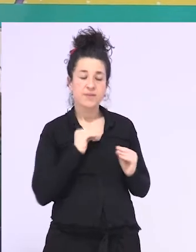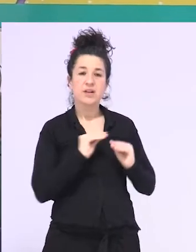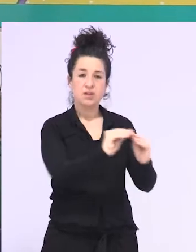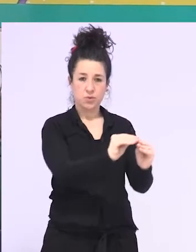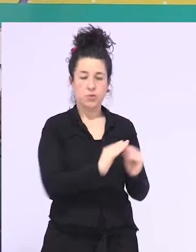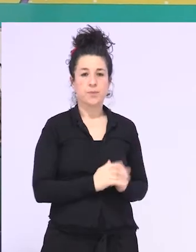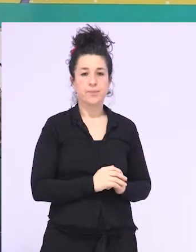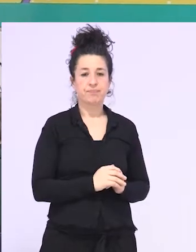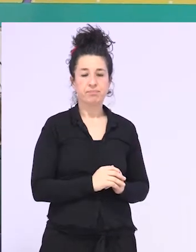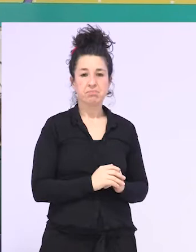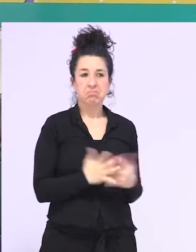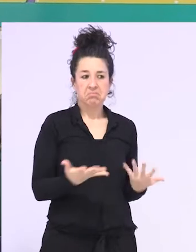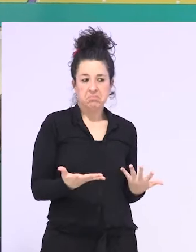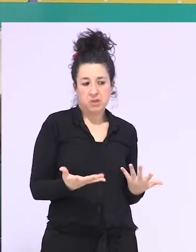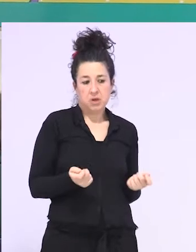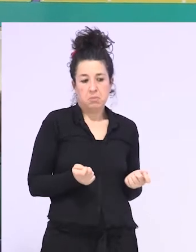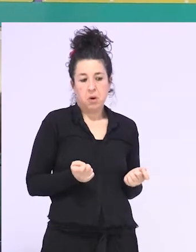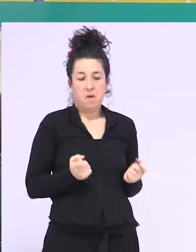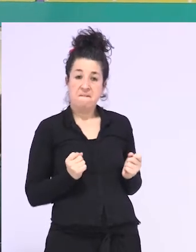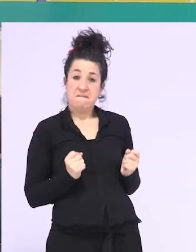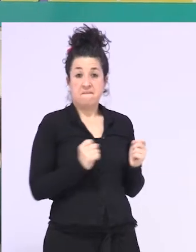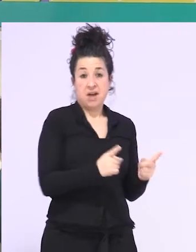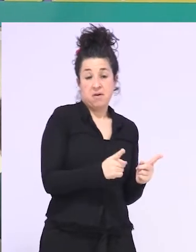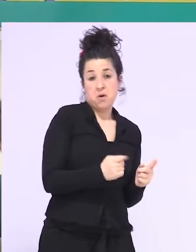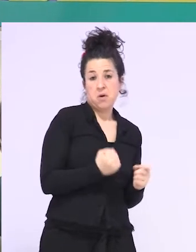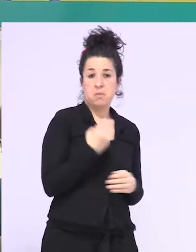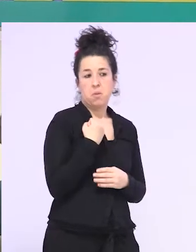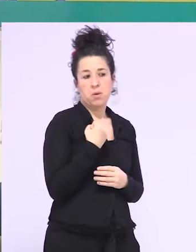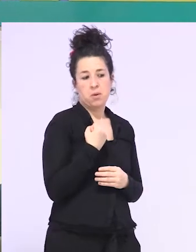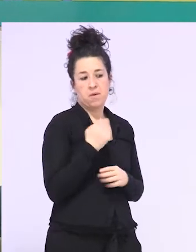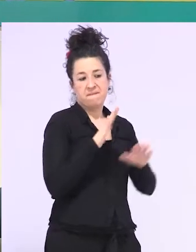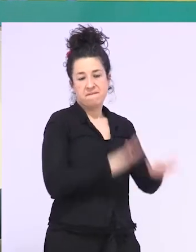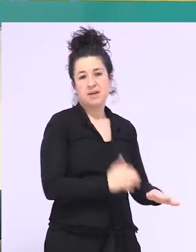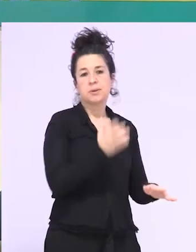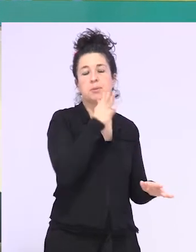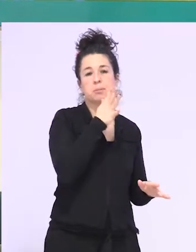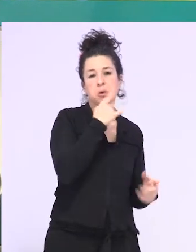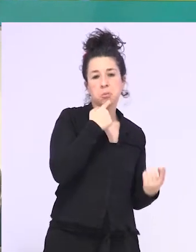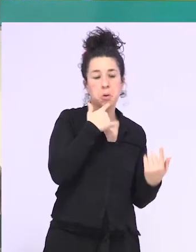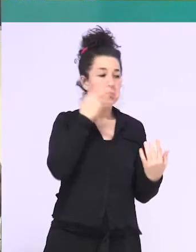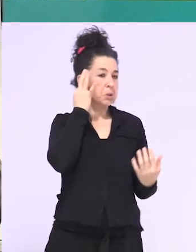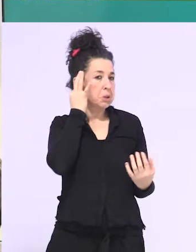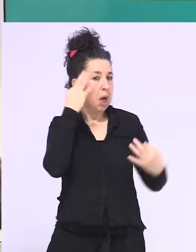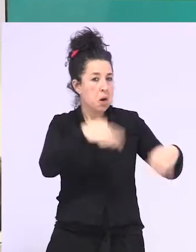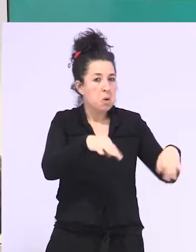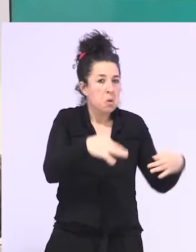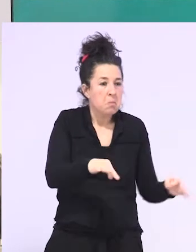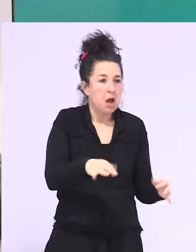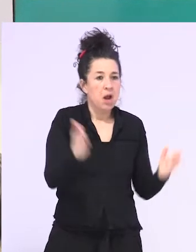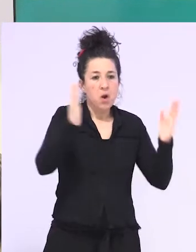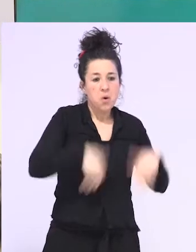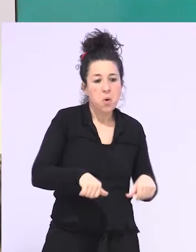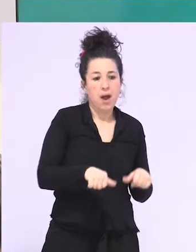du nahiko neska normala izatearen edo tankera hartzen zaiola, ez? Ez dauka praktika